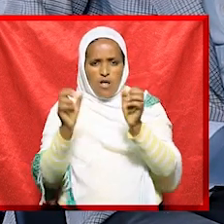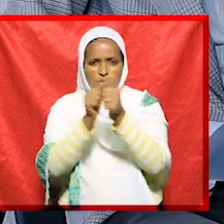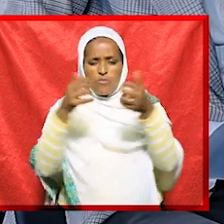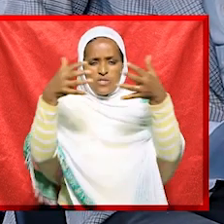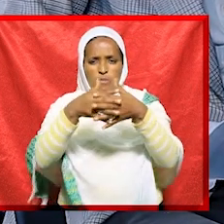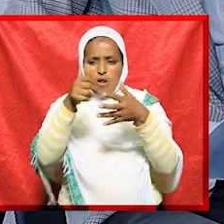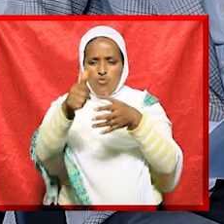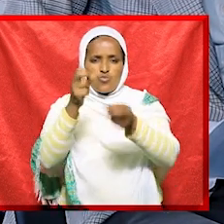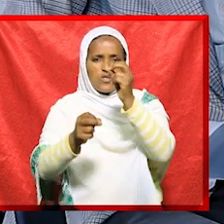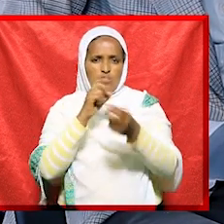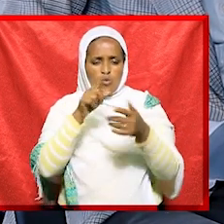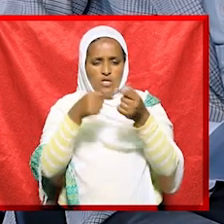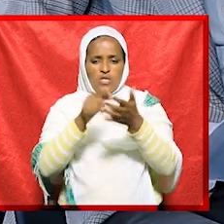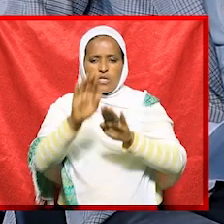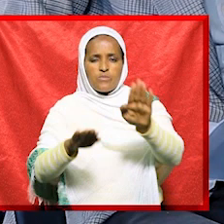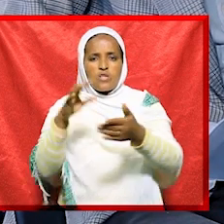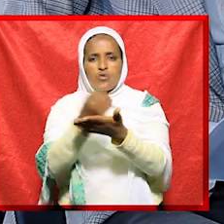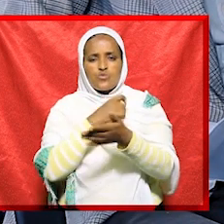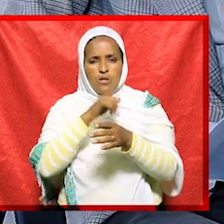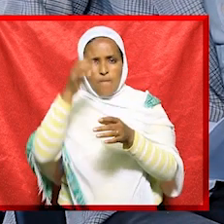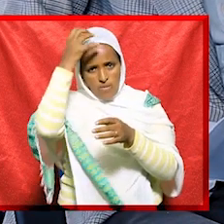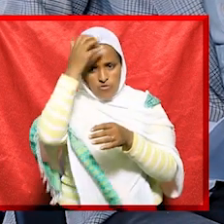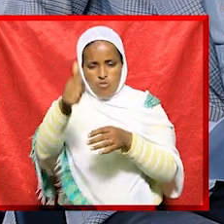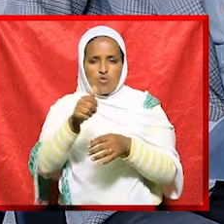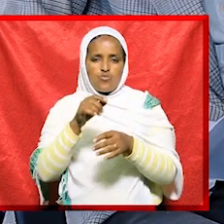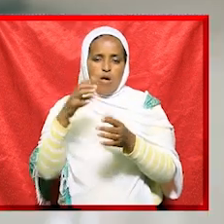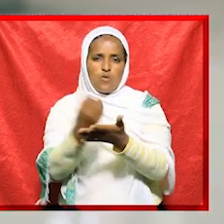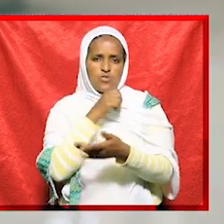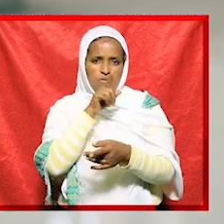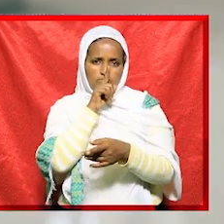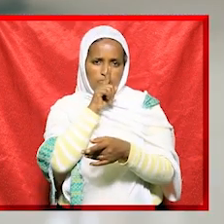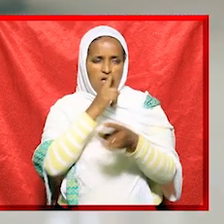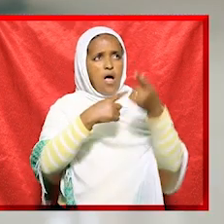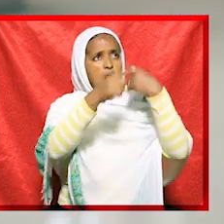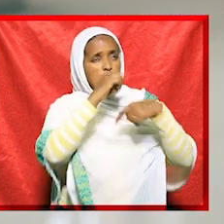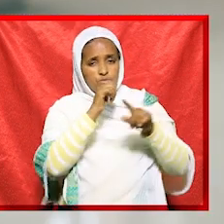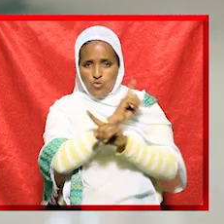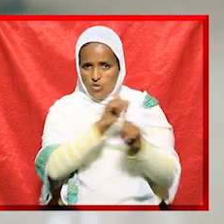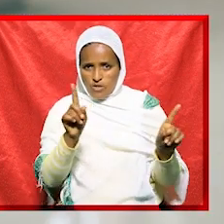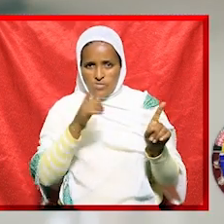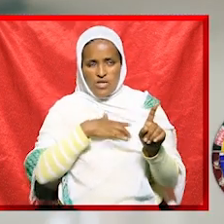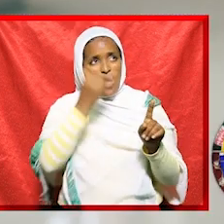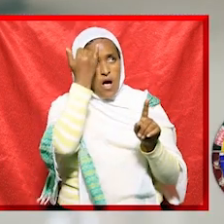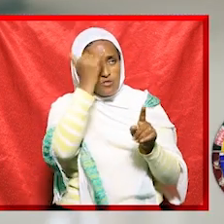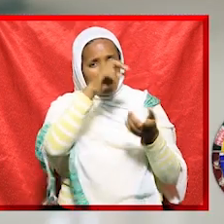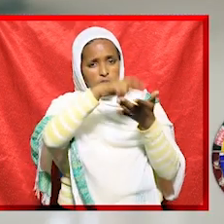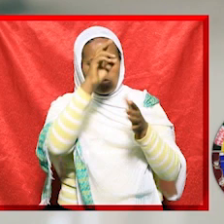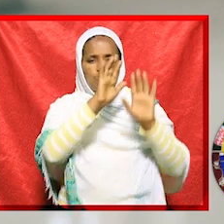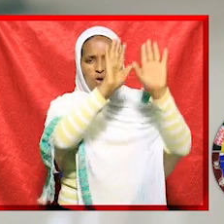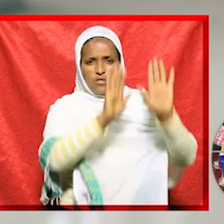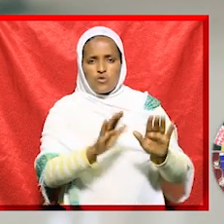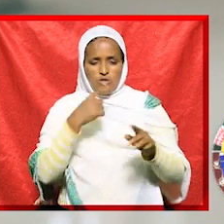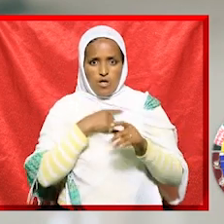ከወንጀለኛ ጋር የሚተባበር በራሱ ወንጀል ነው። ግን እርምጃ አልተወሰደም፣ መንግስትም አልወሰደም። አለመምጣቱን አይደለም፣ እኔ እንደውም ሀሳቡን